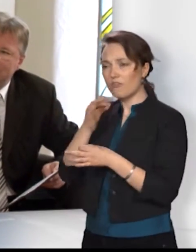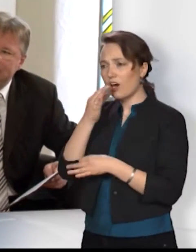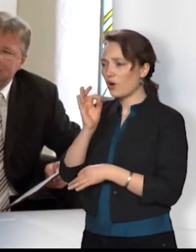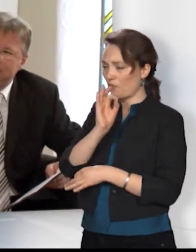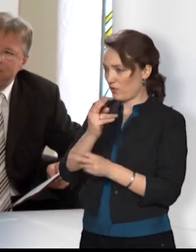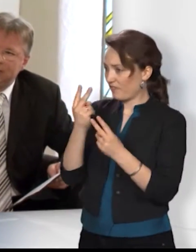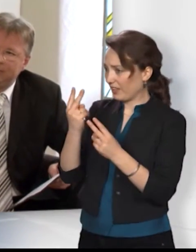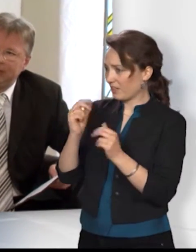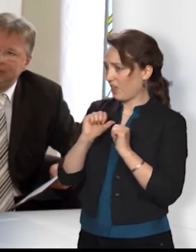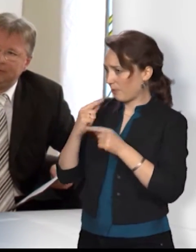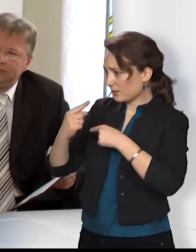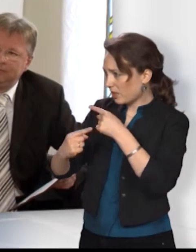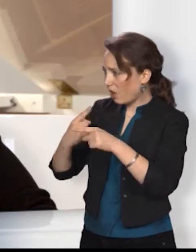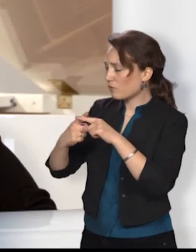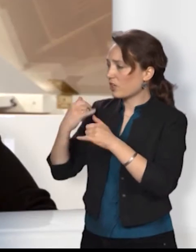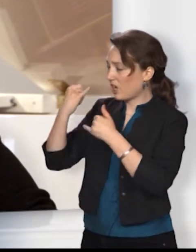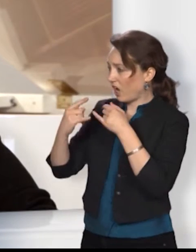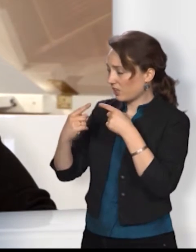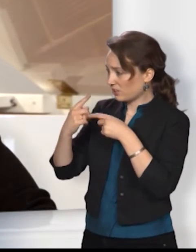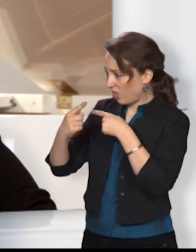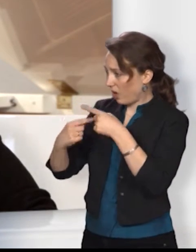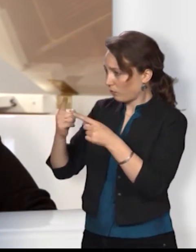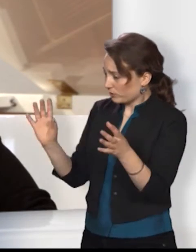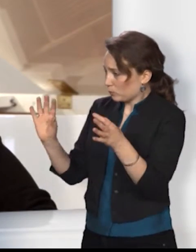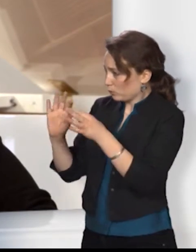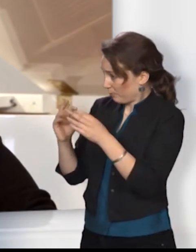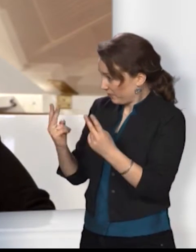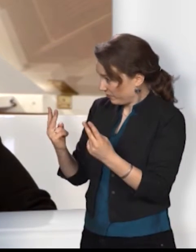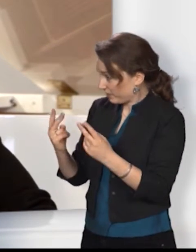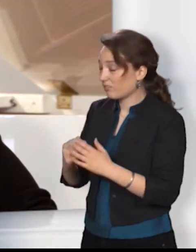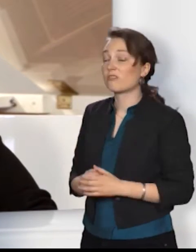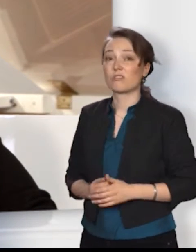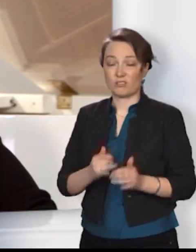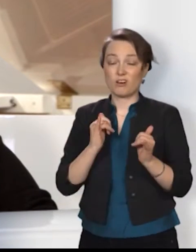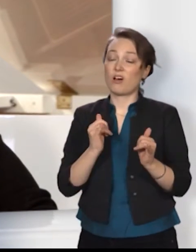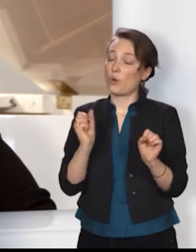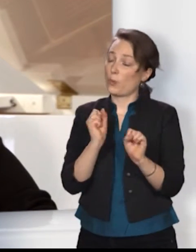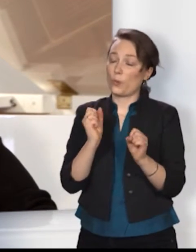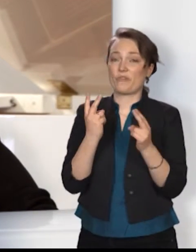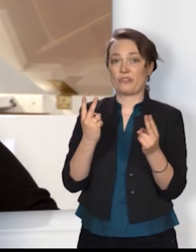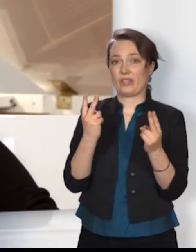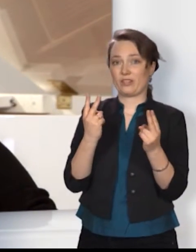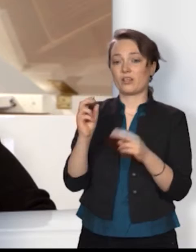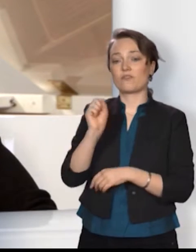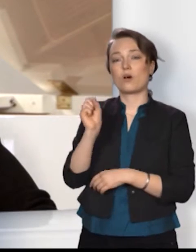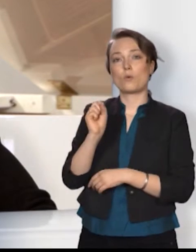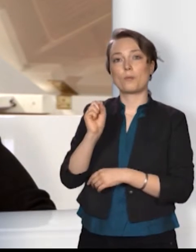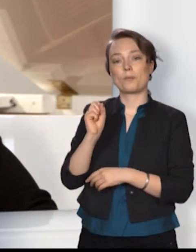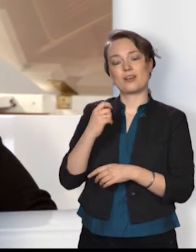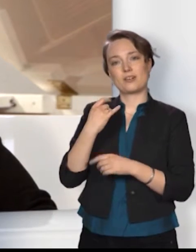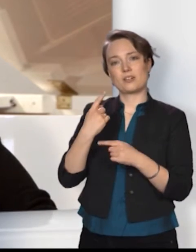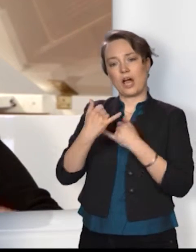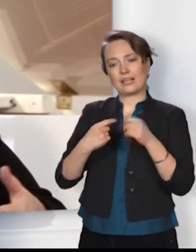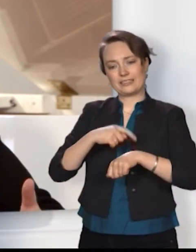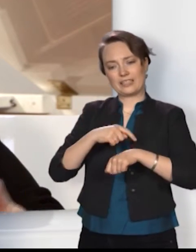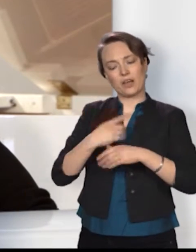mit dem Jahreslauf zusammenbringt? Ja, sehr wichtig. Also ich denke, wenn wir so den Raster der Rhythmen der Jahreszeiten,